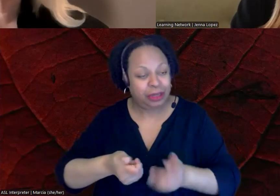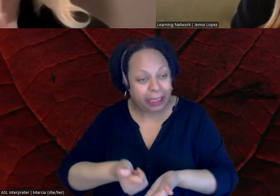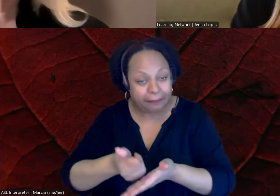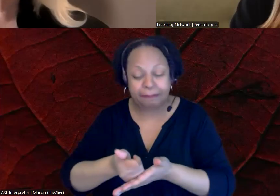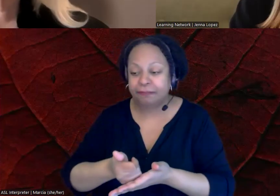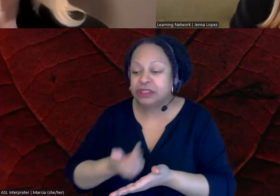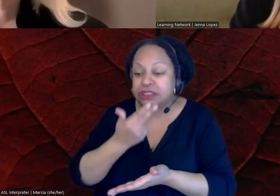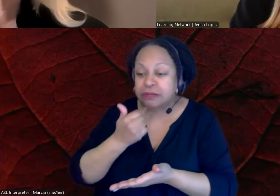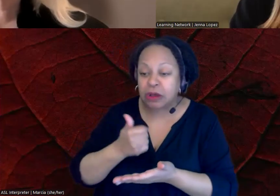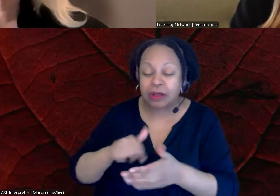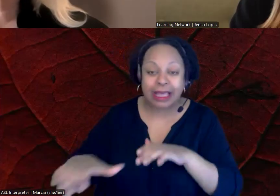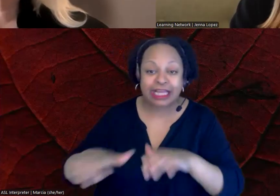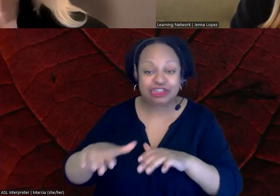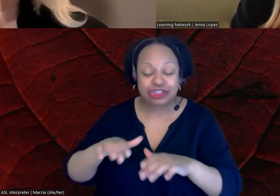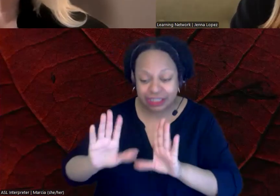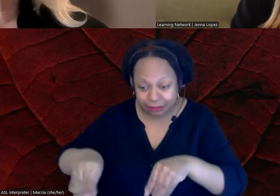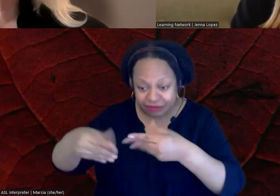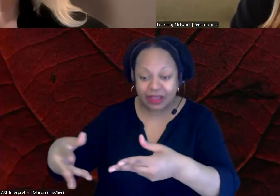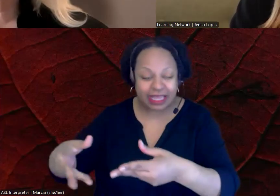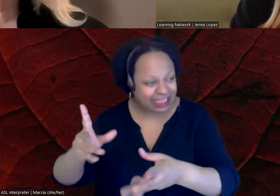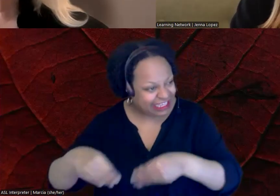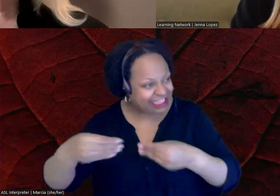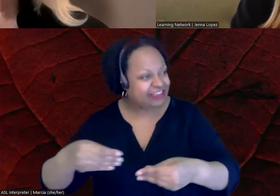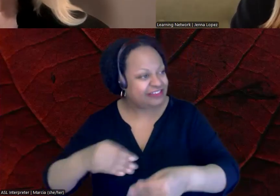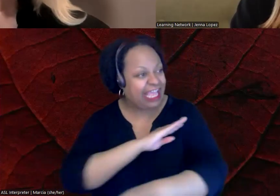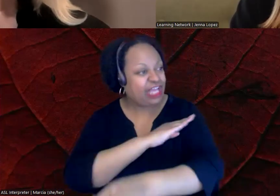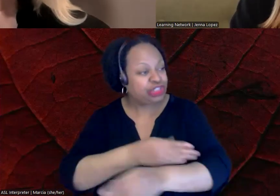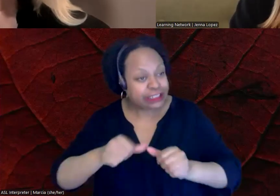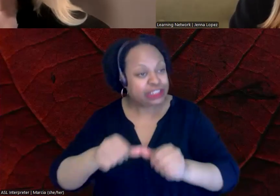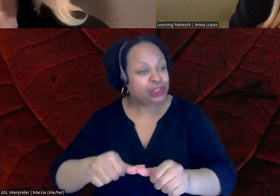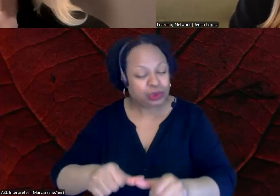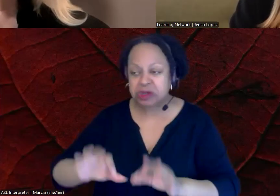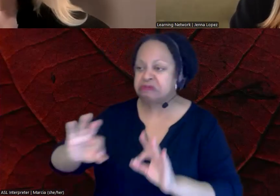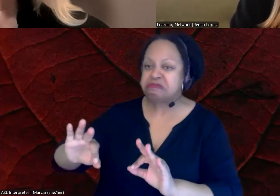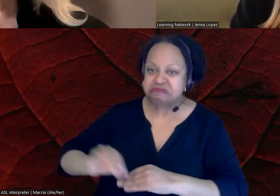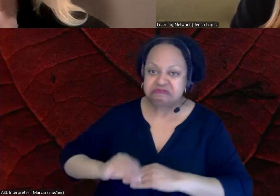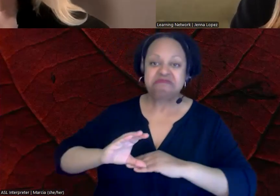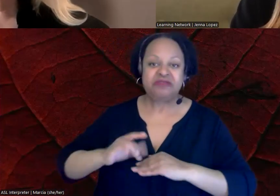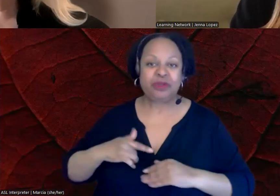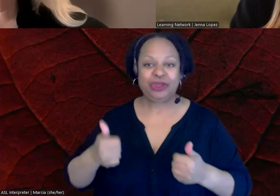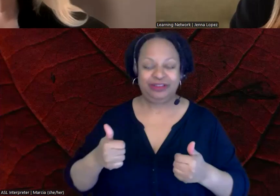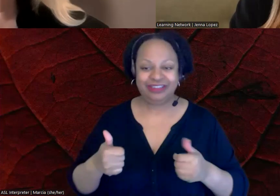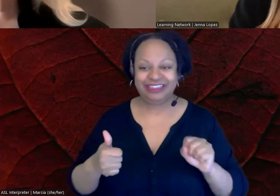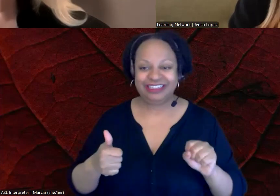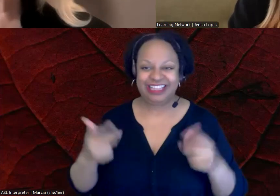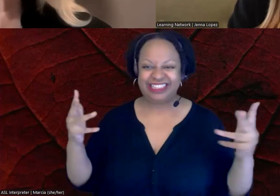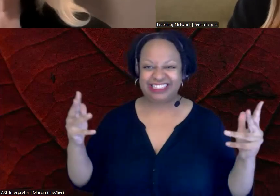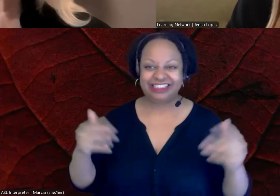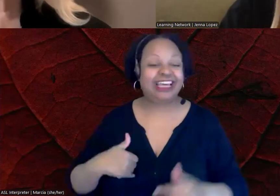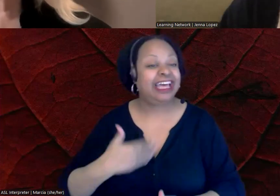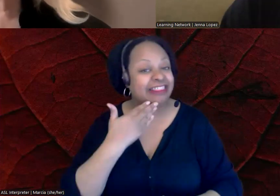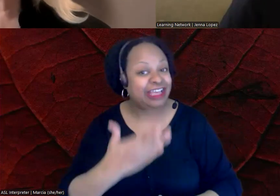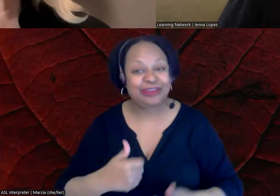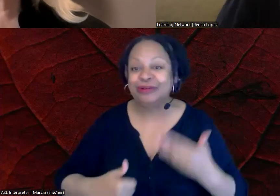un geste de soin qui peut me donner l'énergie dont j'ai besoin pour avancer. Et voilà, c'est ça.